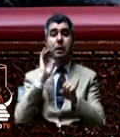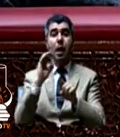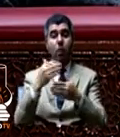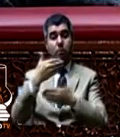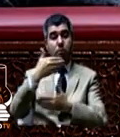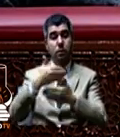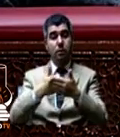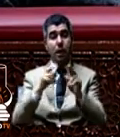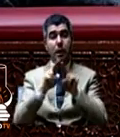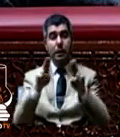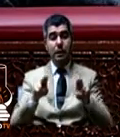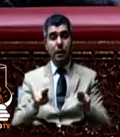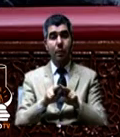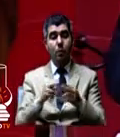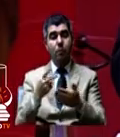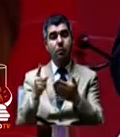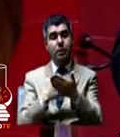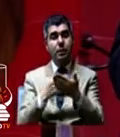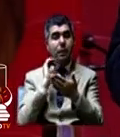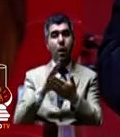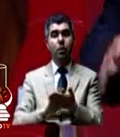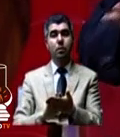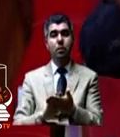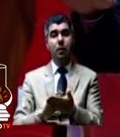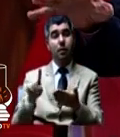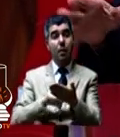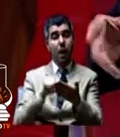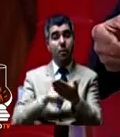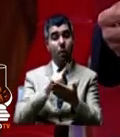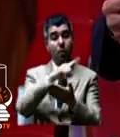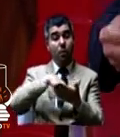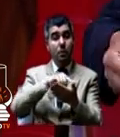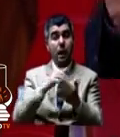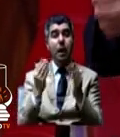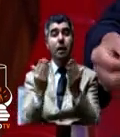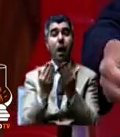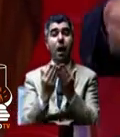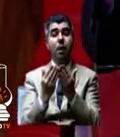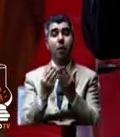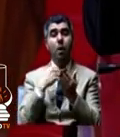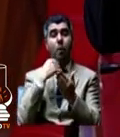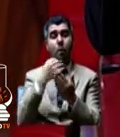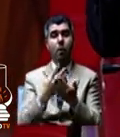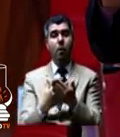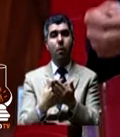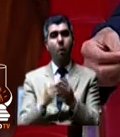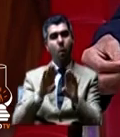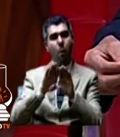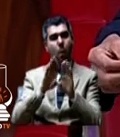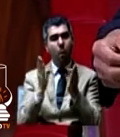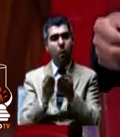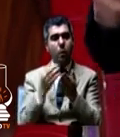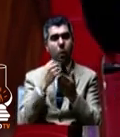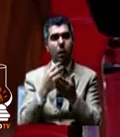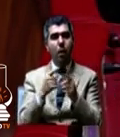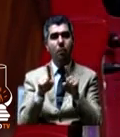ما يمكنش واحد ياخذه، ولكن هاد الطلبة كلهم بإمكانهم يدخلوا وياخذوا الدروس